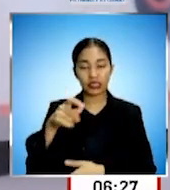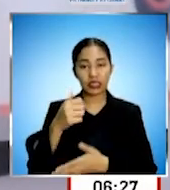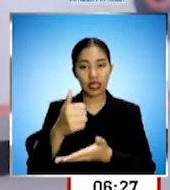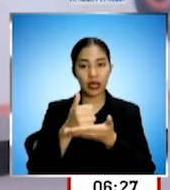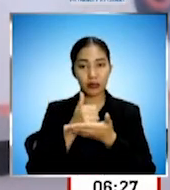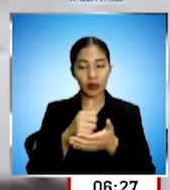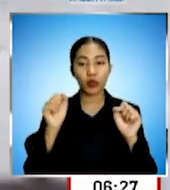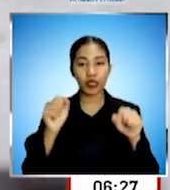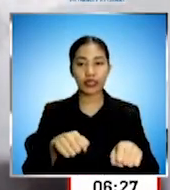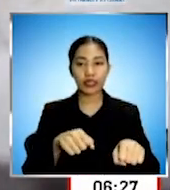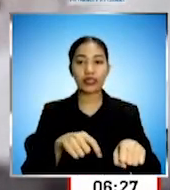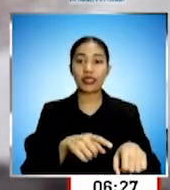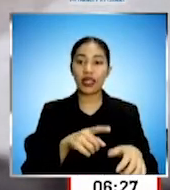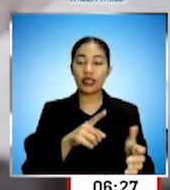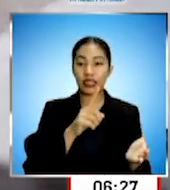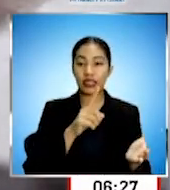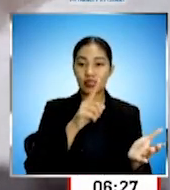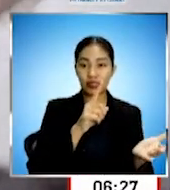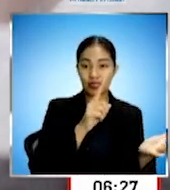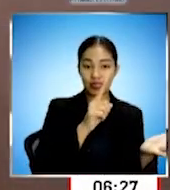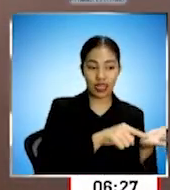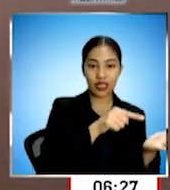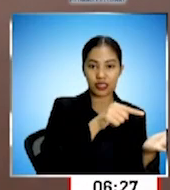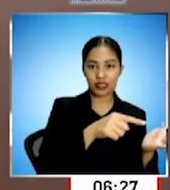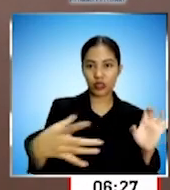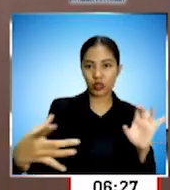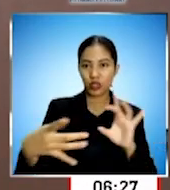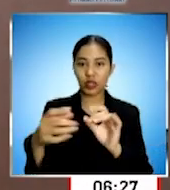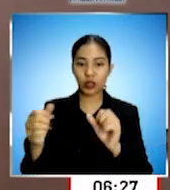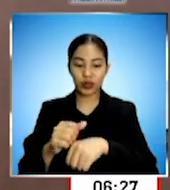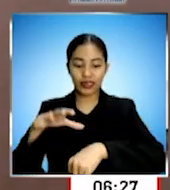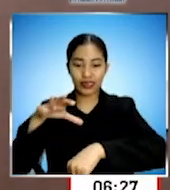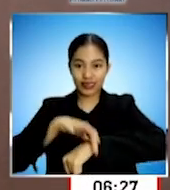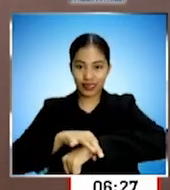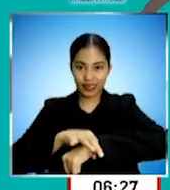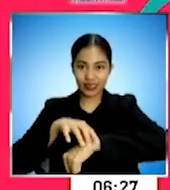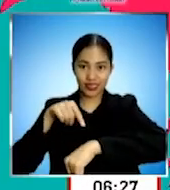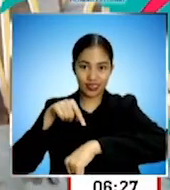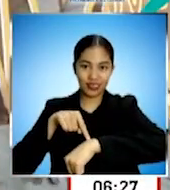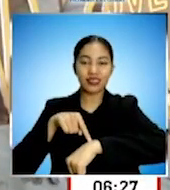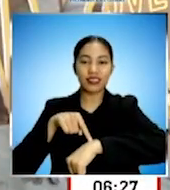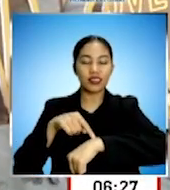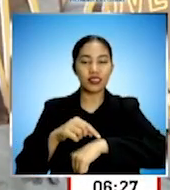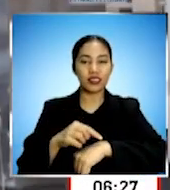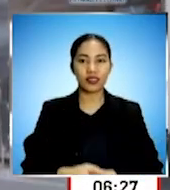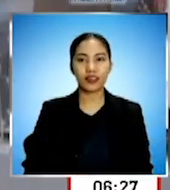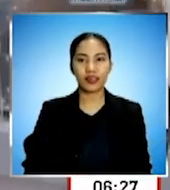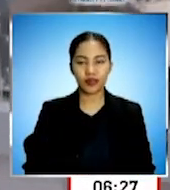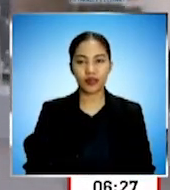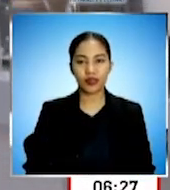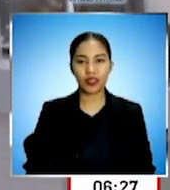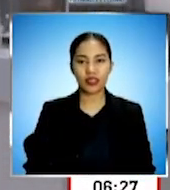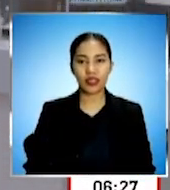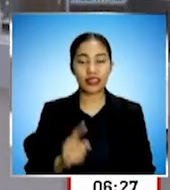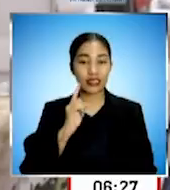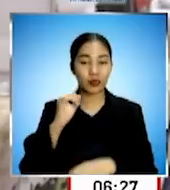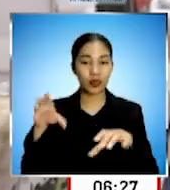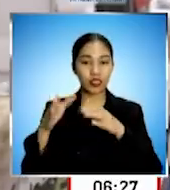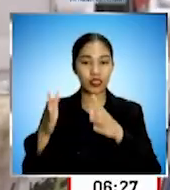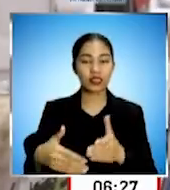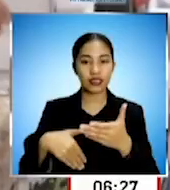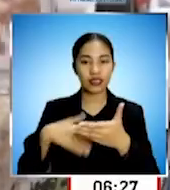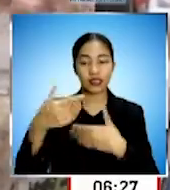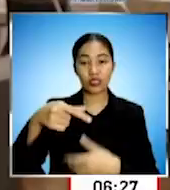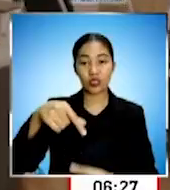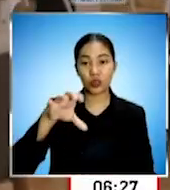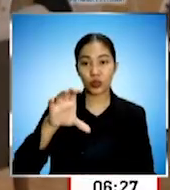button pagers na nakakonekta sa relo ng kanilang mga deaf partner. High-tech! Sa Quezon City, ang mga barista